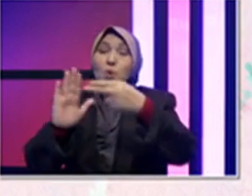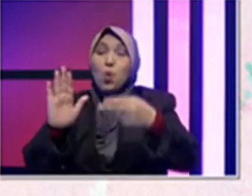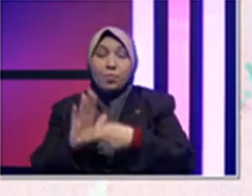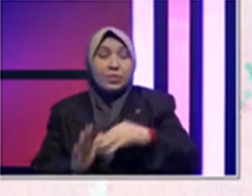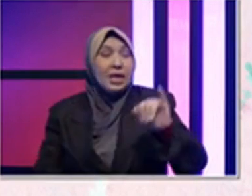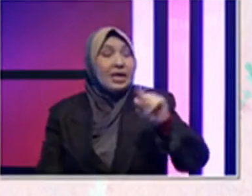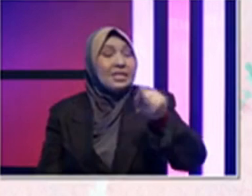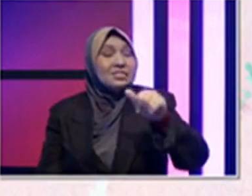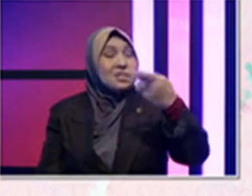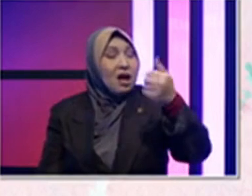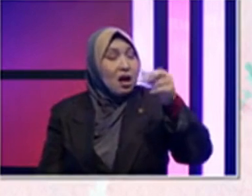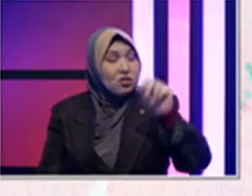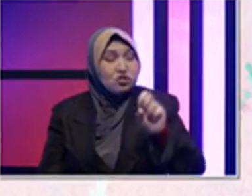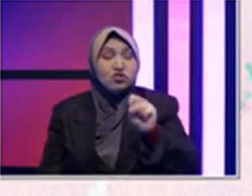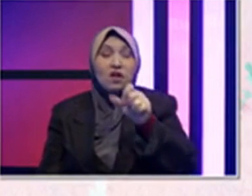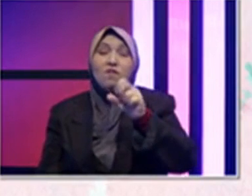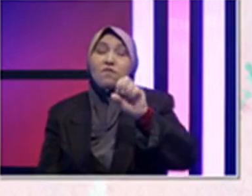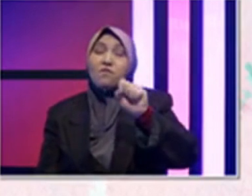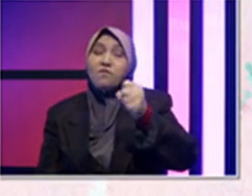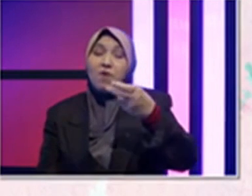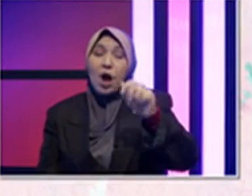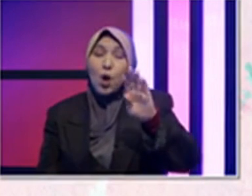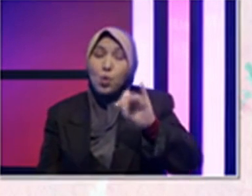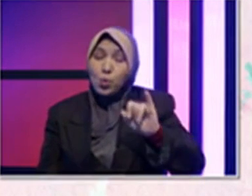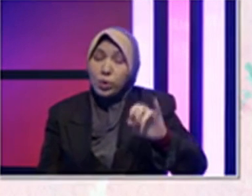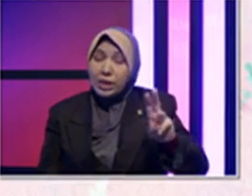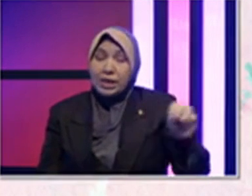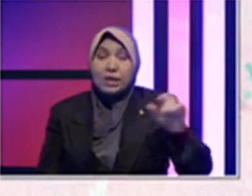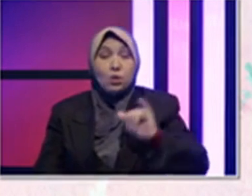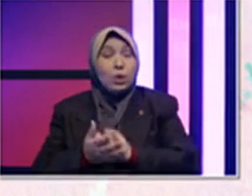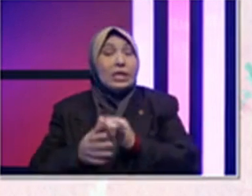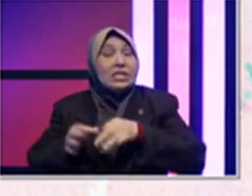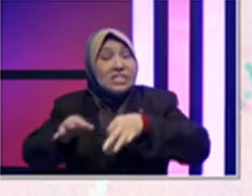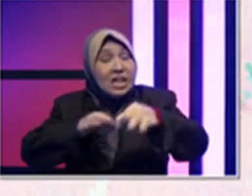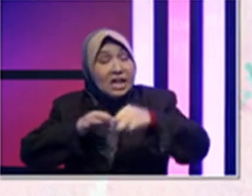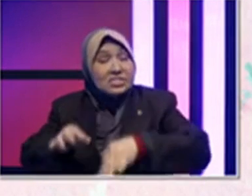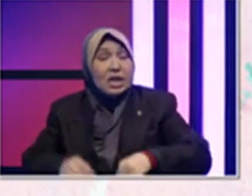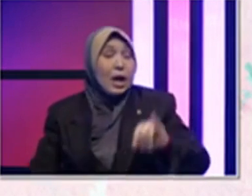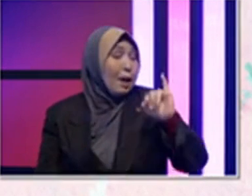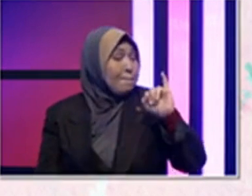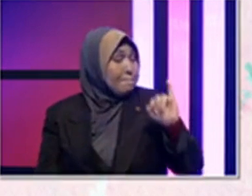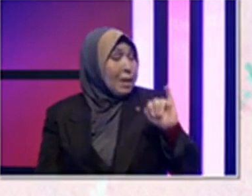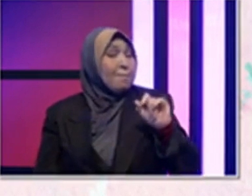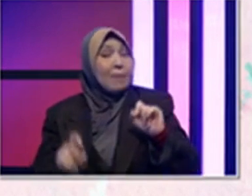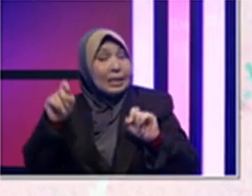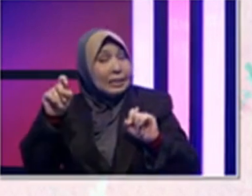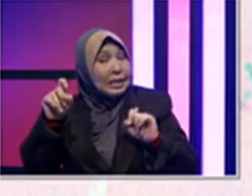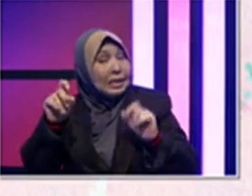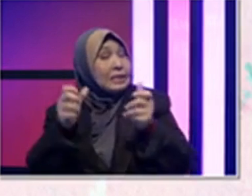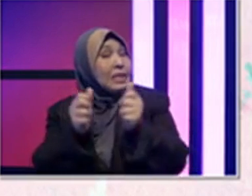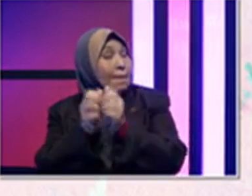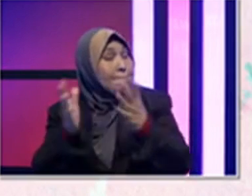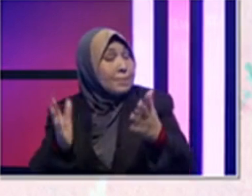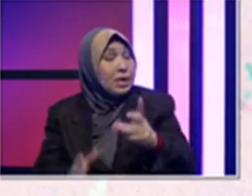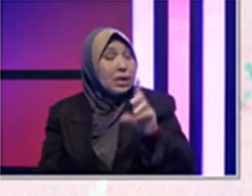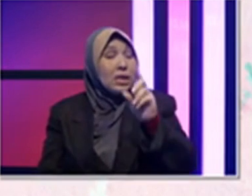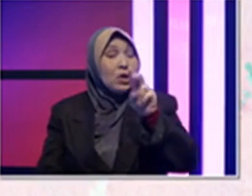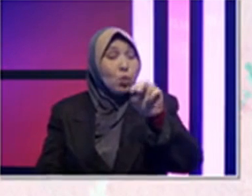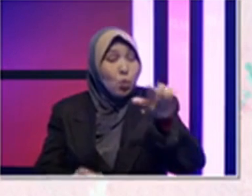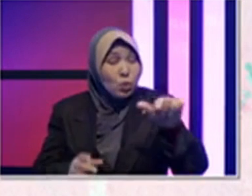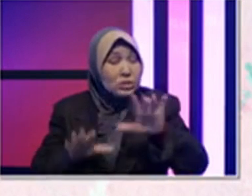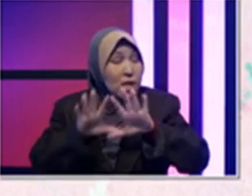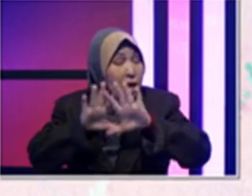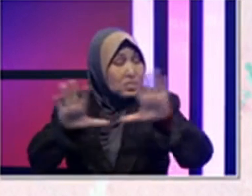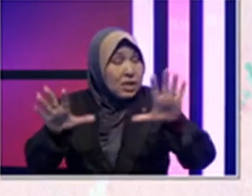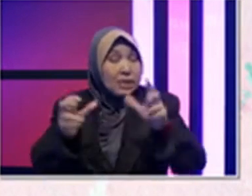cabe bacaannya ialah dijelaskan mim mati tanpa dipanjangkan dengan Al maknanya Jelaskan baca gitu